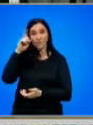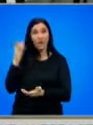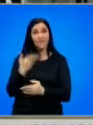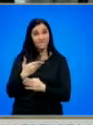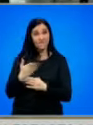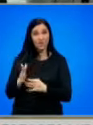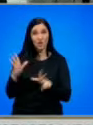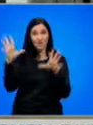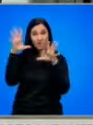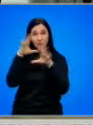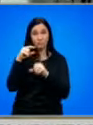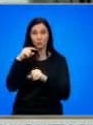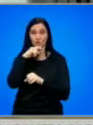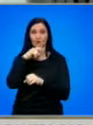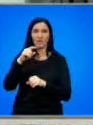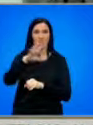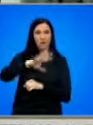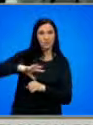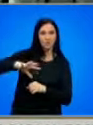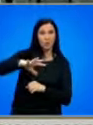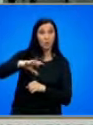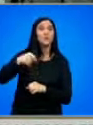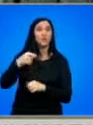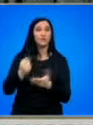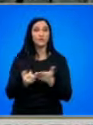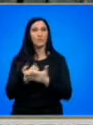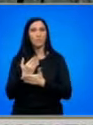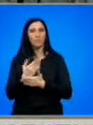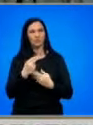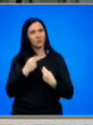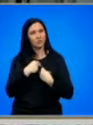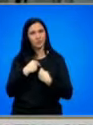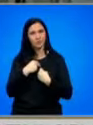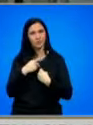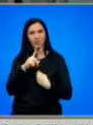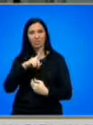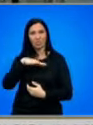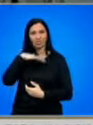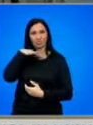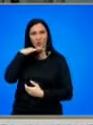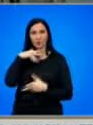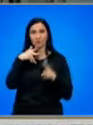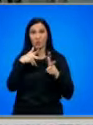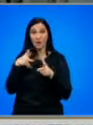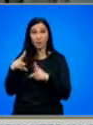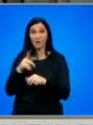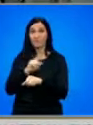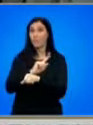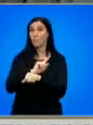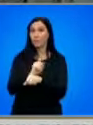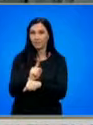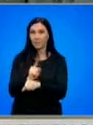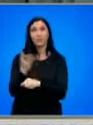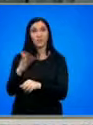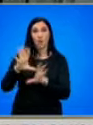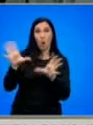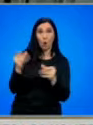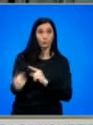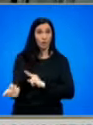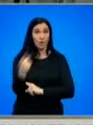намира и в тъмночервената зона. Затова започва вече да се усеща и недостигът на легла. В момента те са